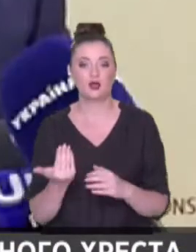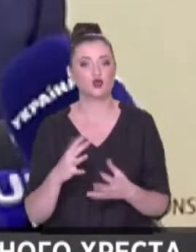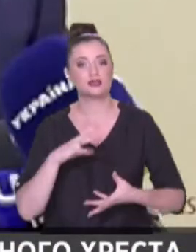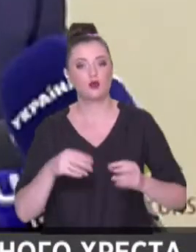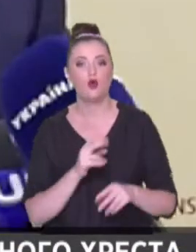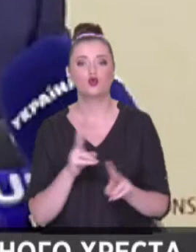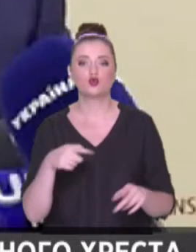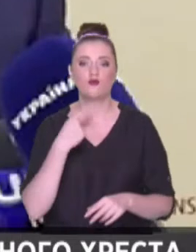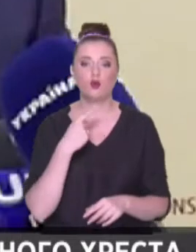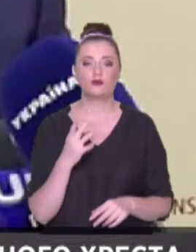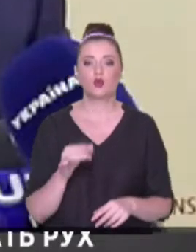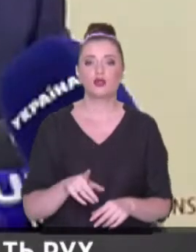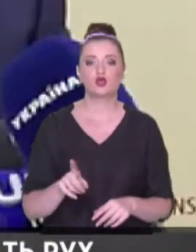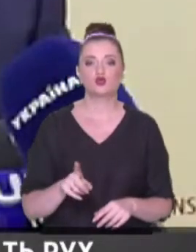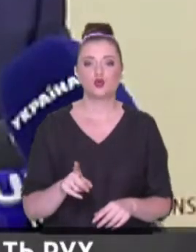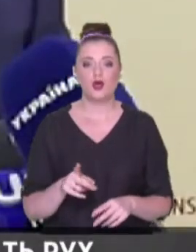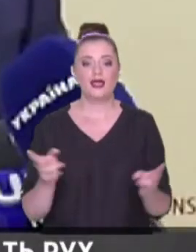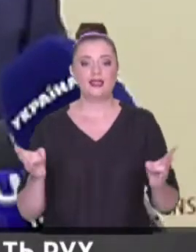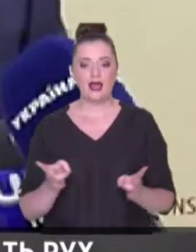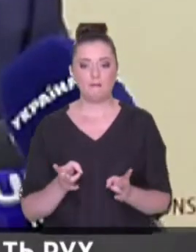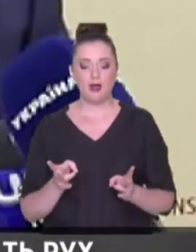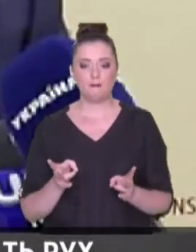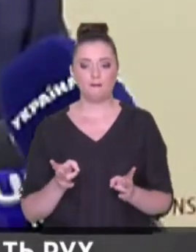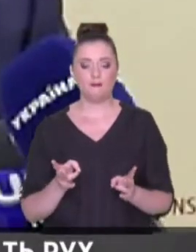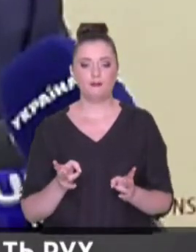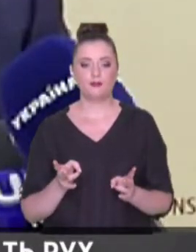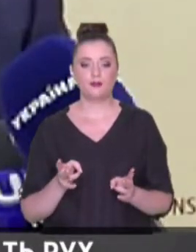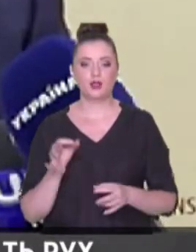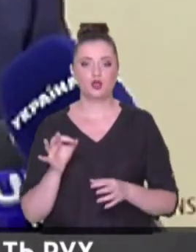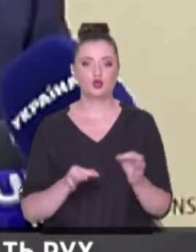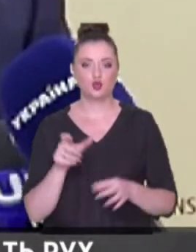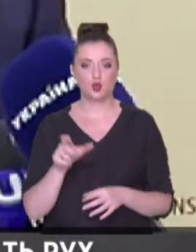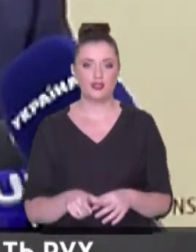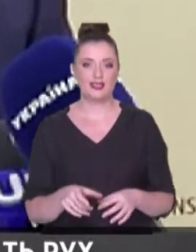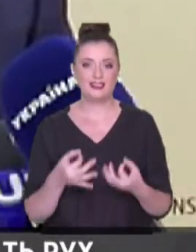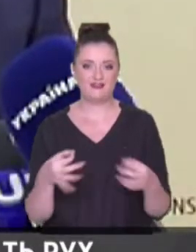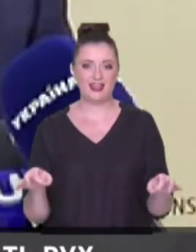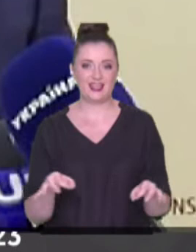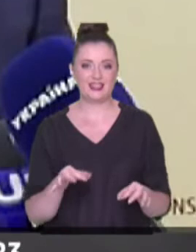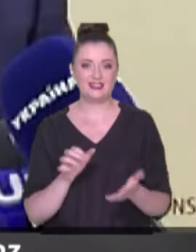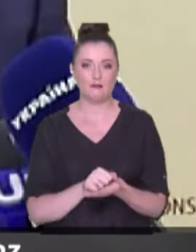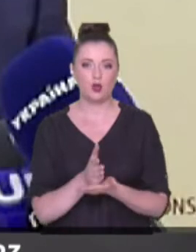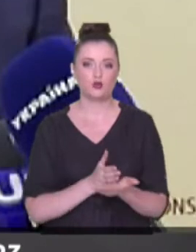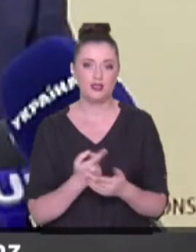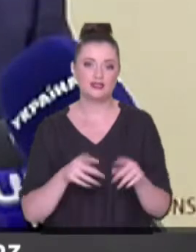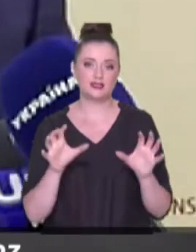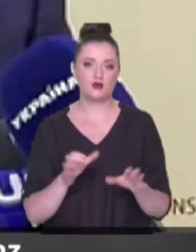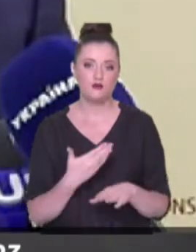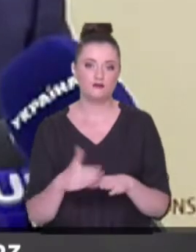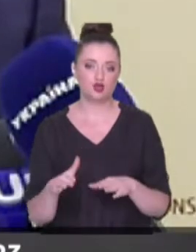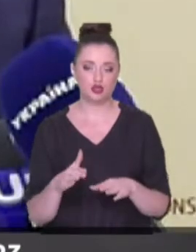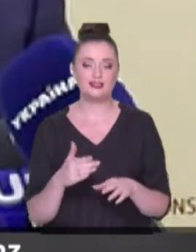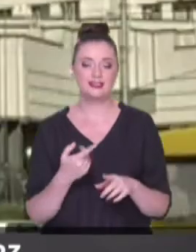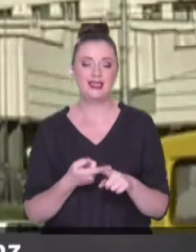хтось говорить про те, що треба, значить, судді звільнити займану посаду, то, власне, цей закон в цій частині є